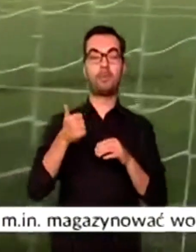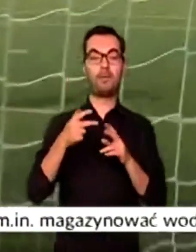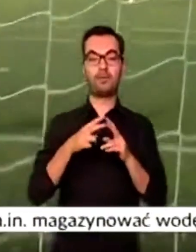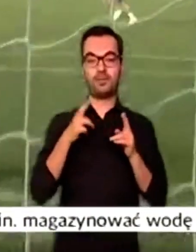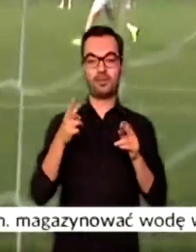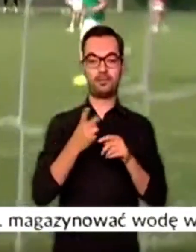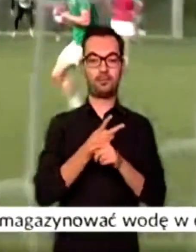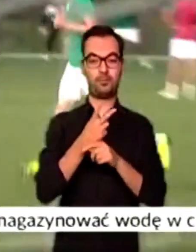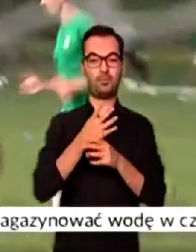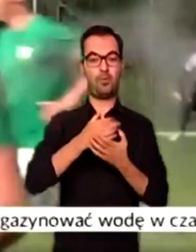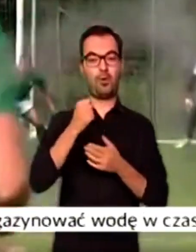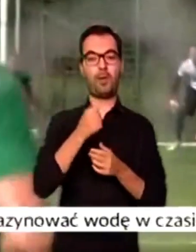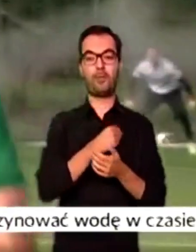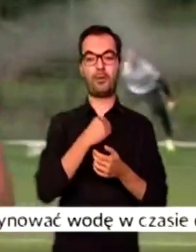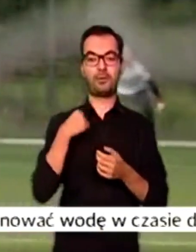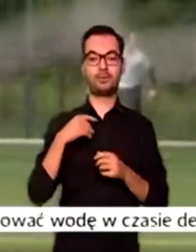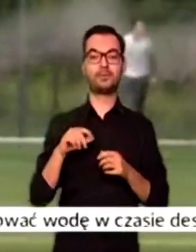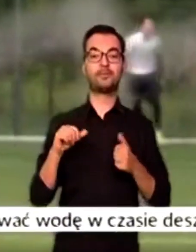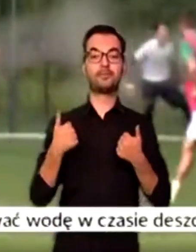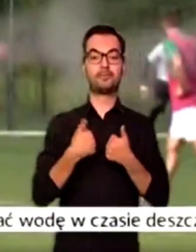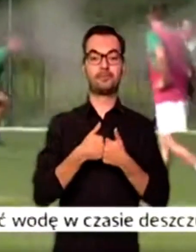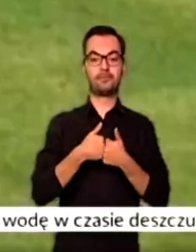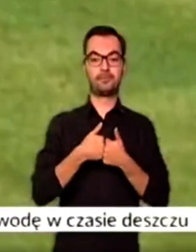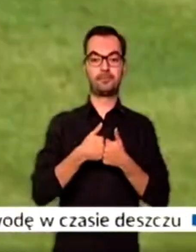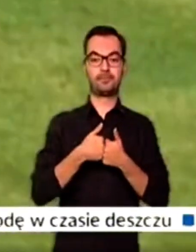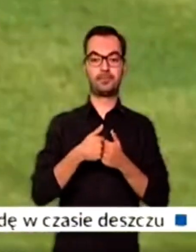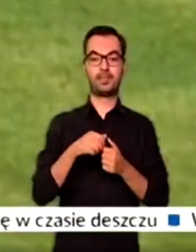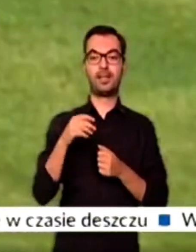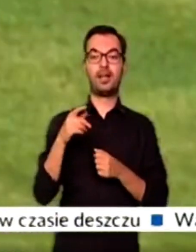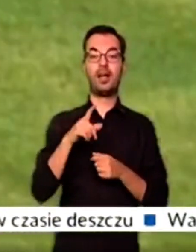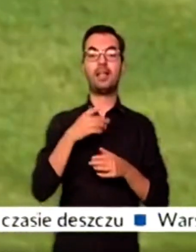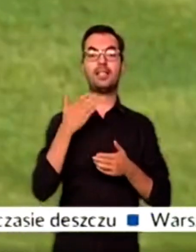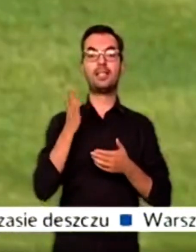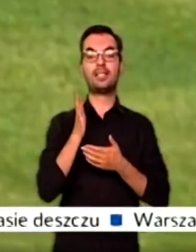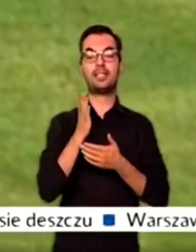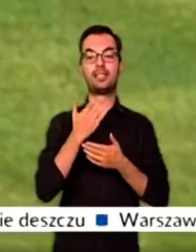podopieczni trenera Mariusza Miecznikowskiego podejmą ekstraklasowe